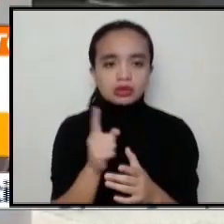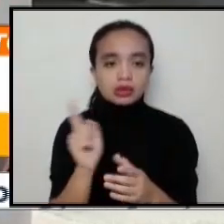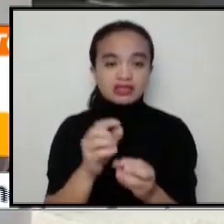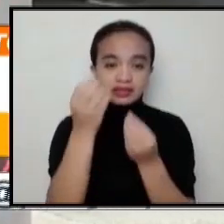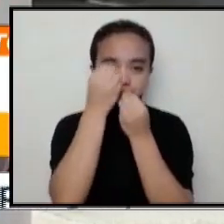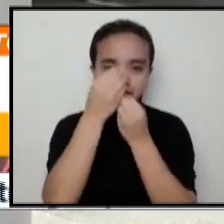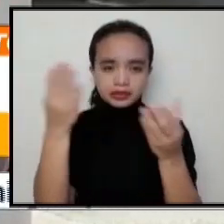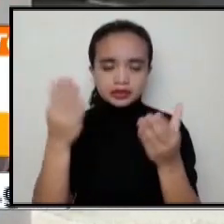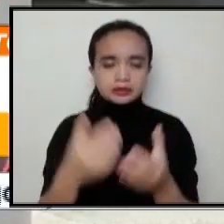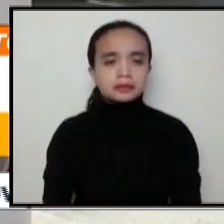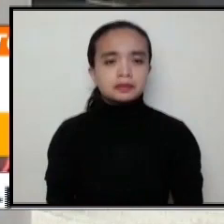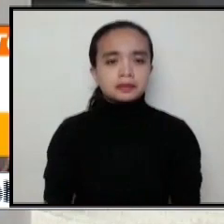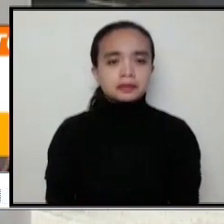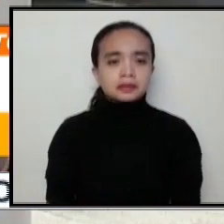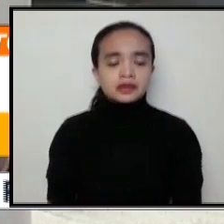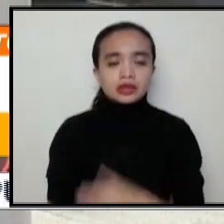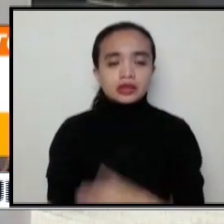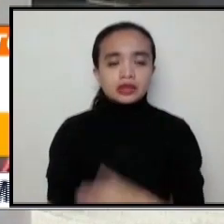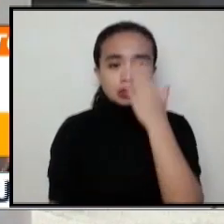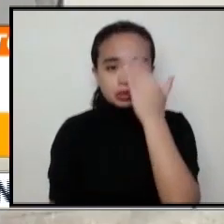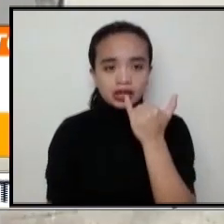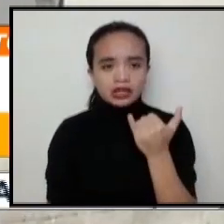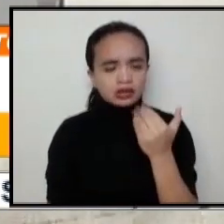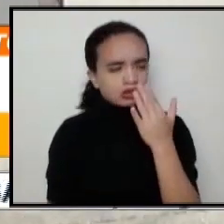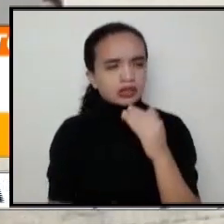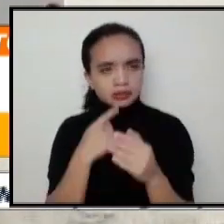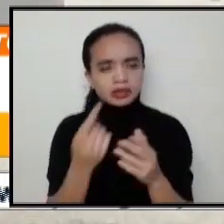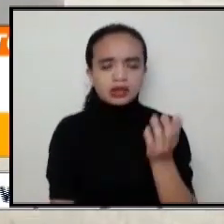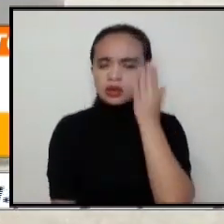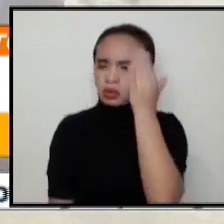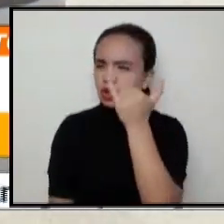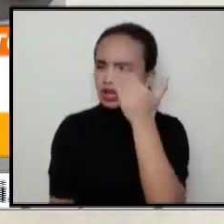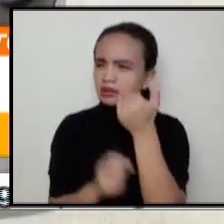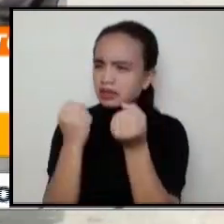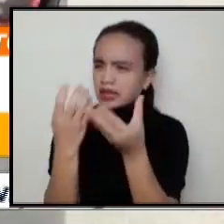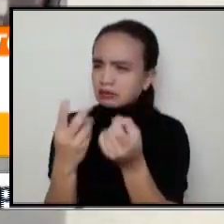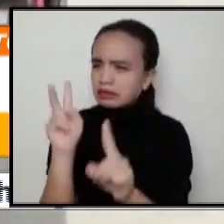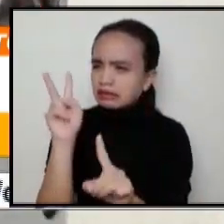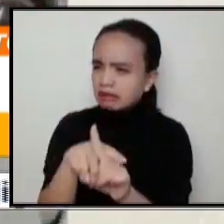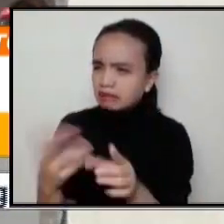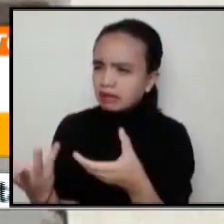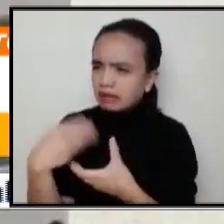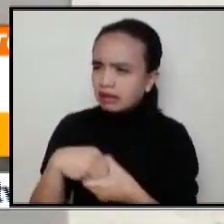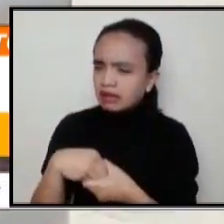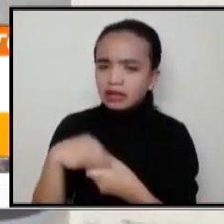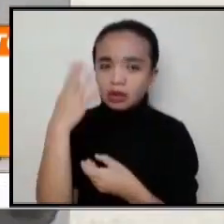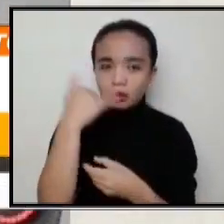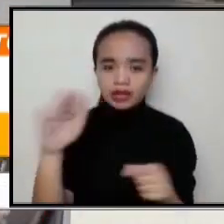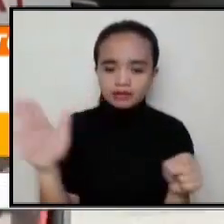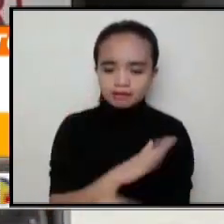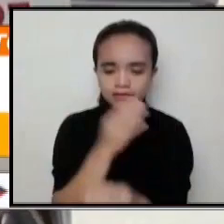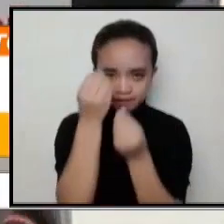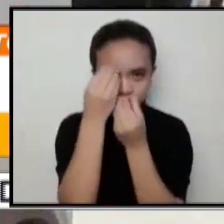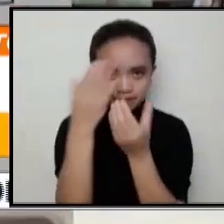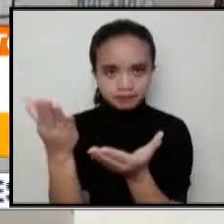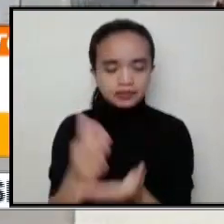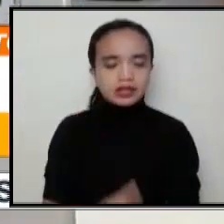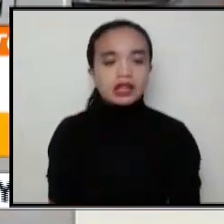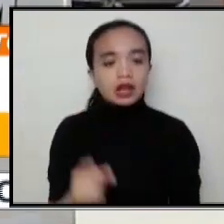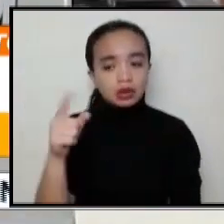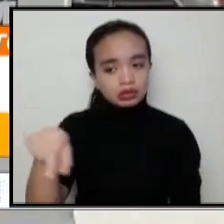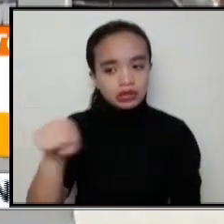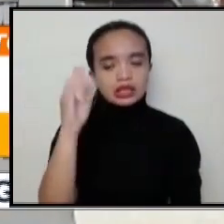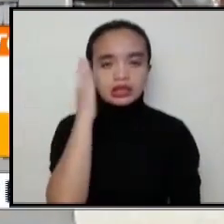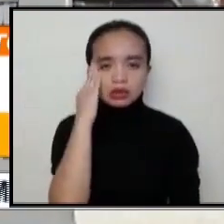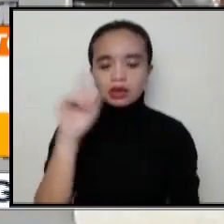Kasi mapapaisip ka, bakit ba napakaraming sumama? Because they were fully informed. Because they know of the program.